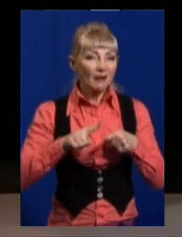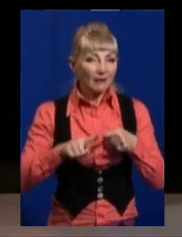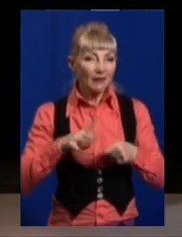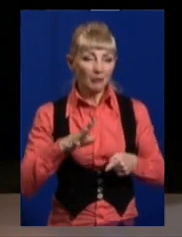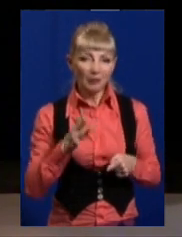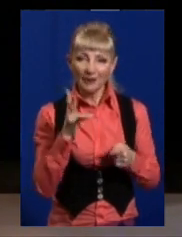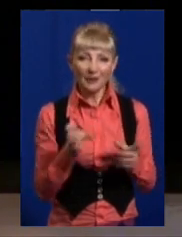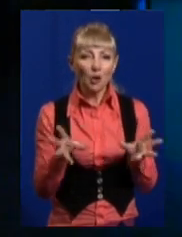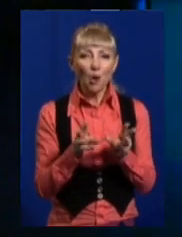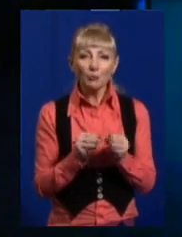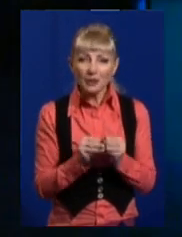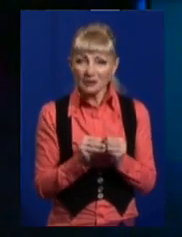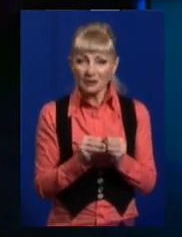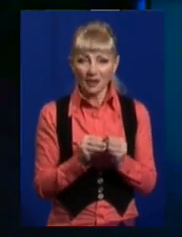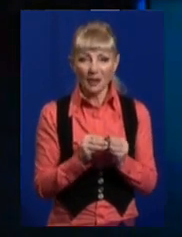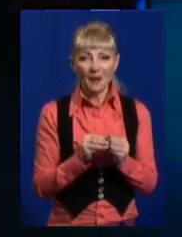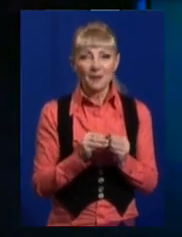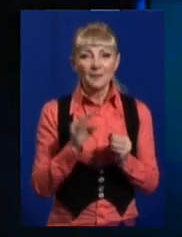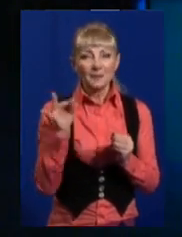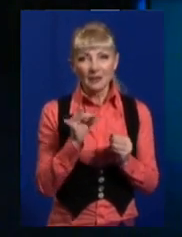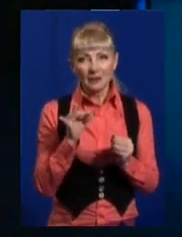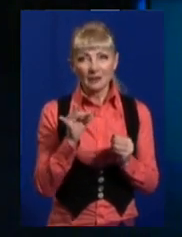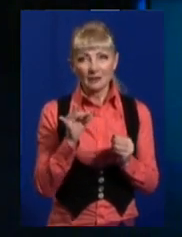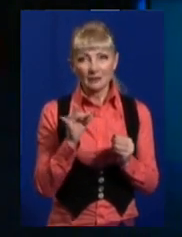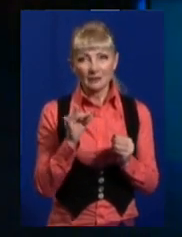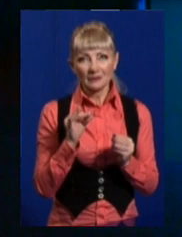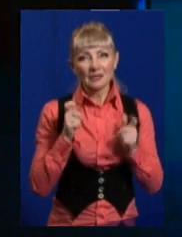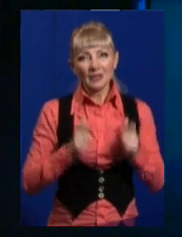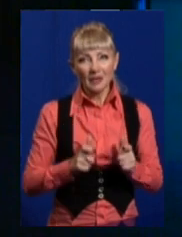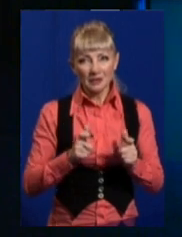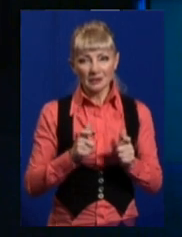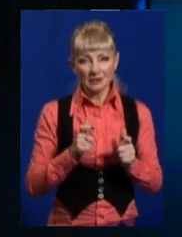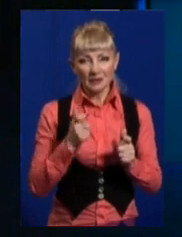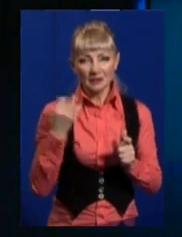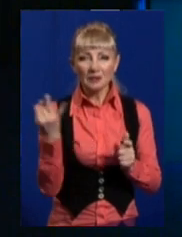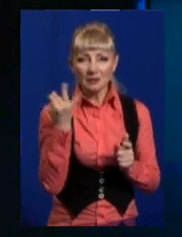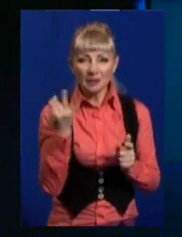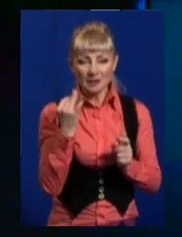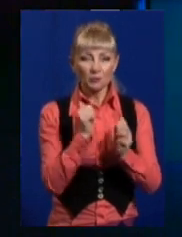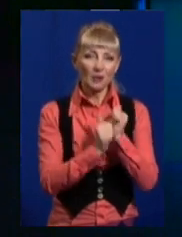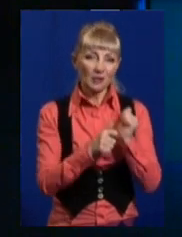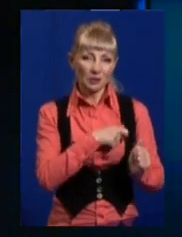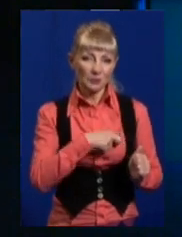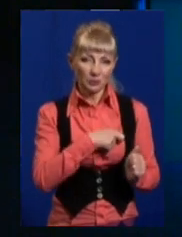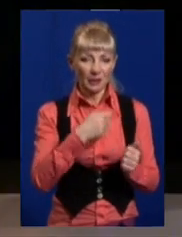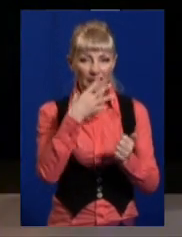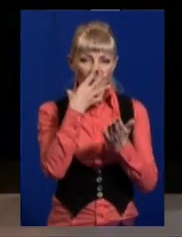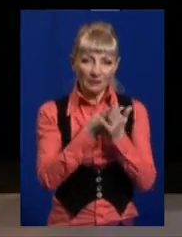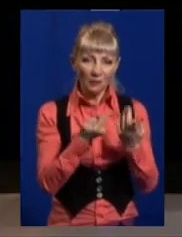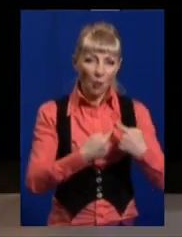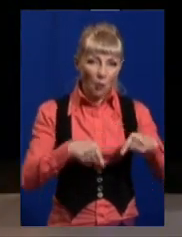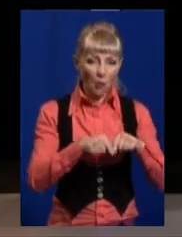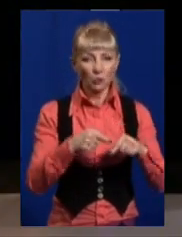по горизонталі і погодження балансу інтересів кожного депутата щодо свого округу або там партійних інтересів,